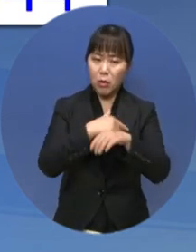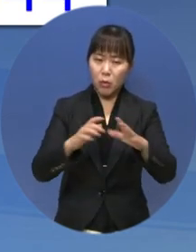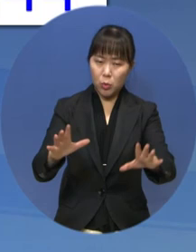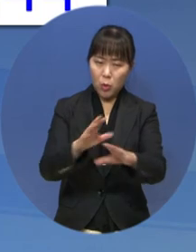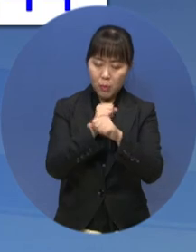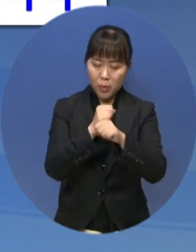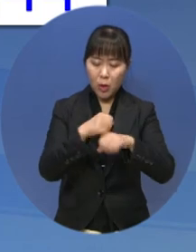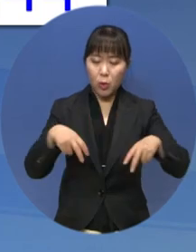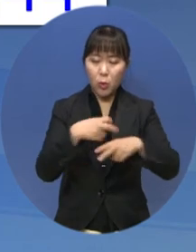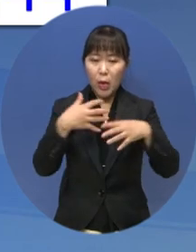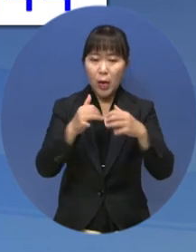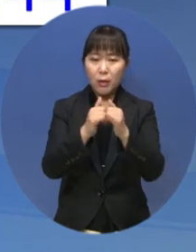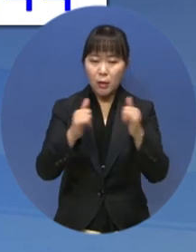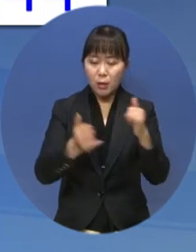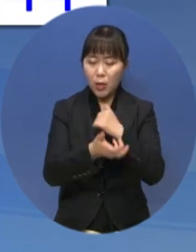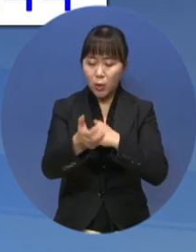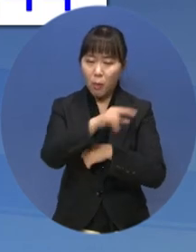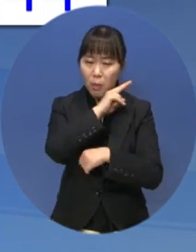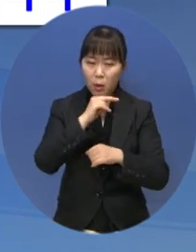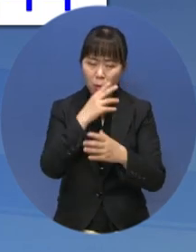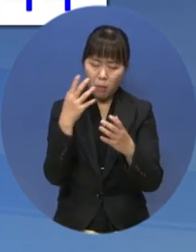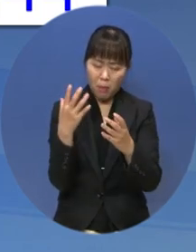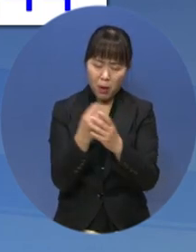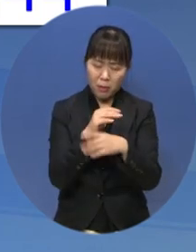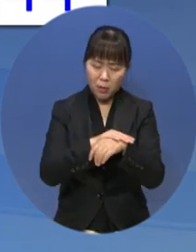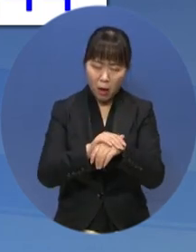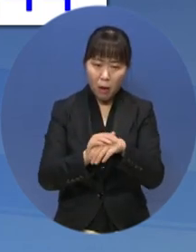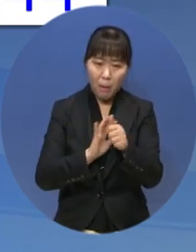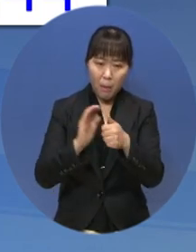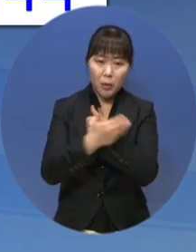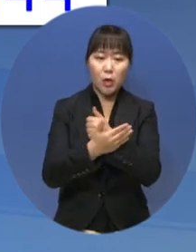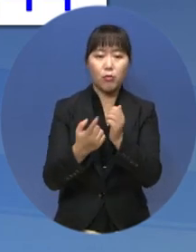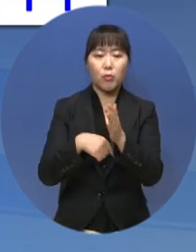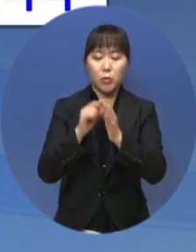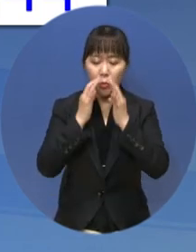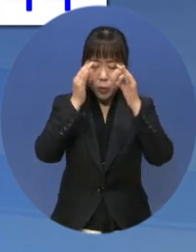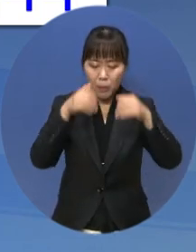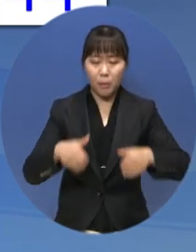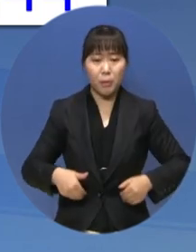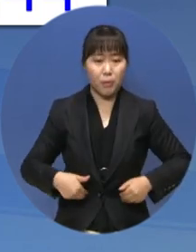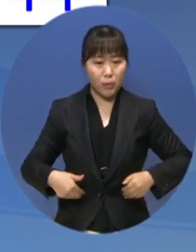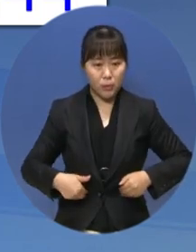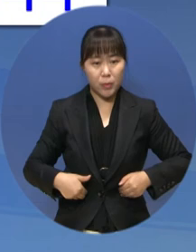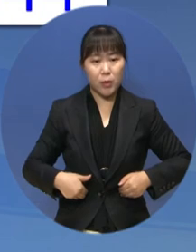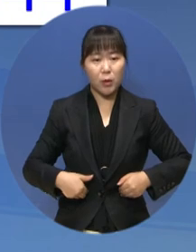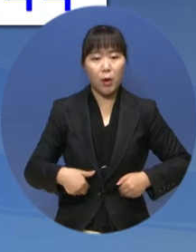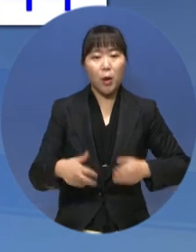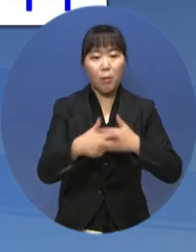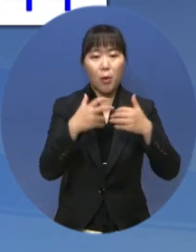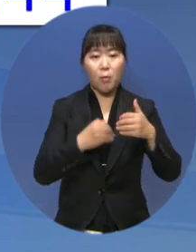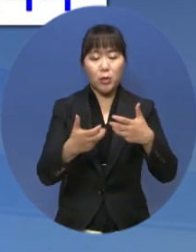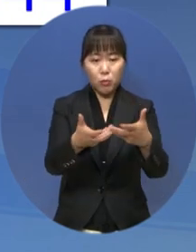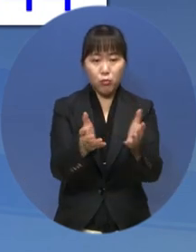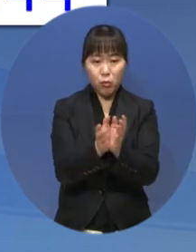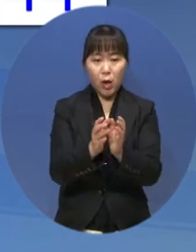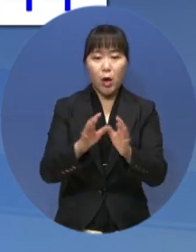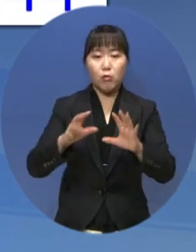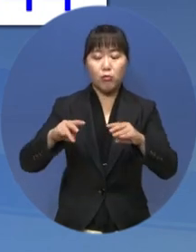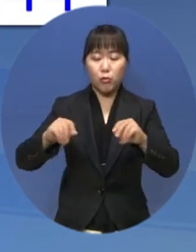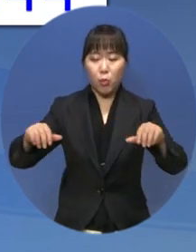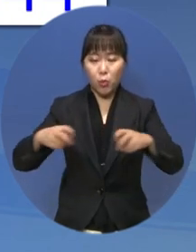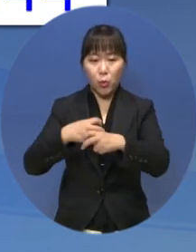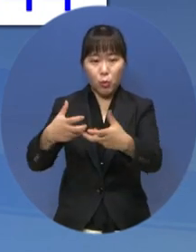통합해 교통약자들의 이동 편의가 원활하게 보장될 수 있도록 노력해야 한다며 보건복지부와 국토교통부와